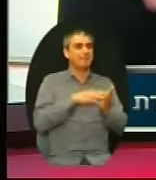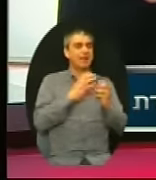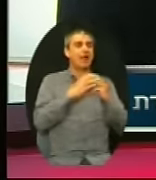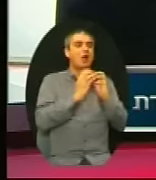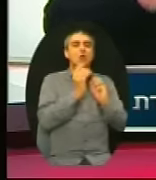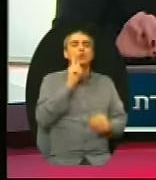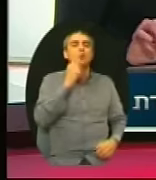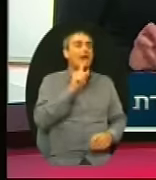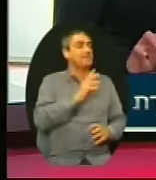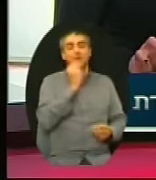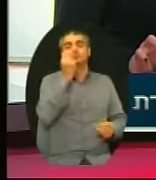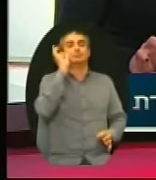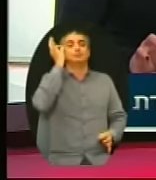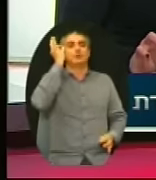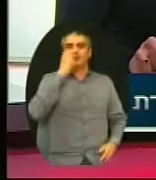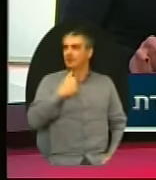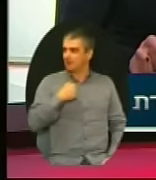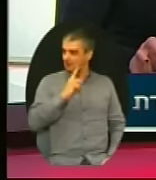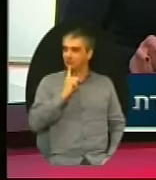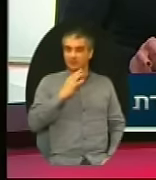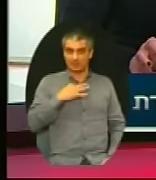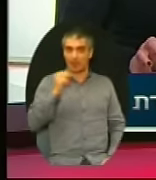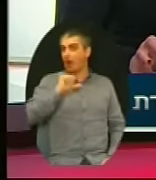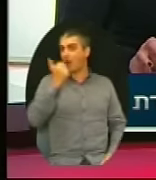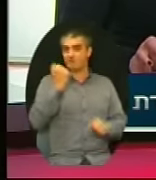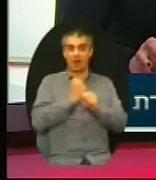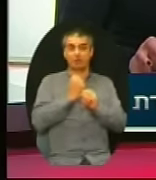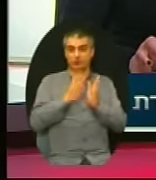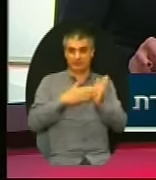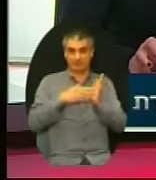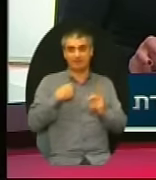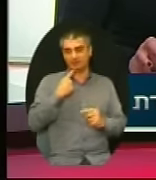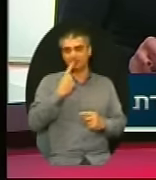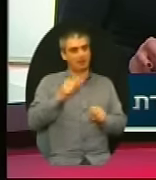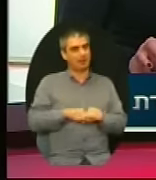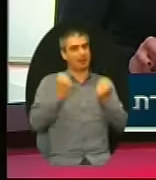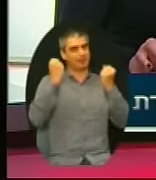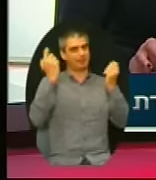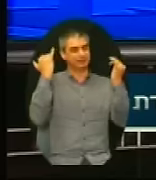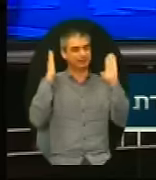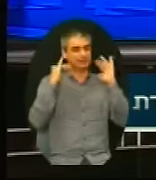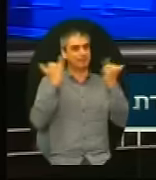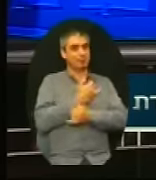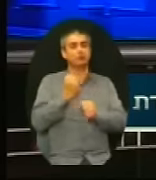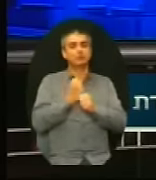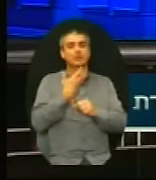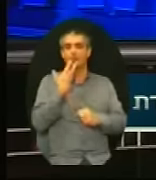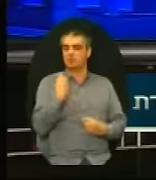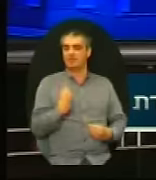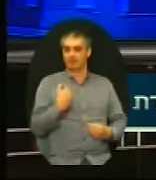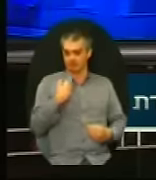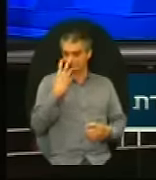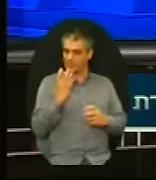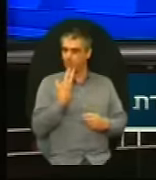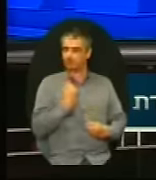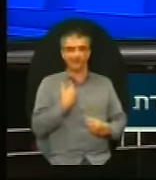גויאבות נדירה באיכותה. כן. אז אני, יש לי אימא שהיא באמת אלופה בריבות, ואני חייבת באמת לנפץ את המיתוס. זה עושים את זה מפירות יפים. כשאנחנו רואים תפוז